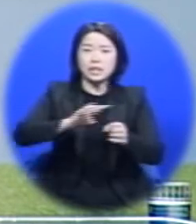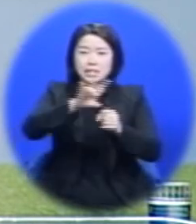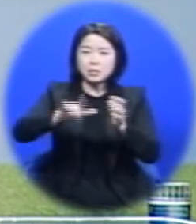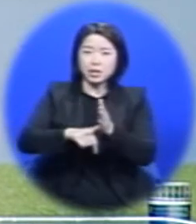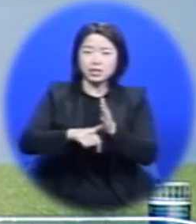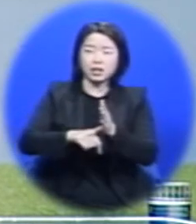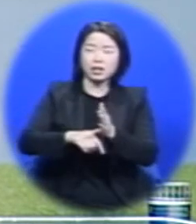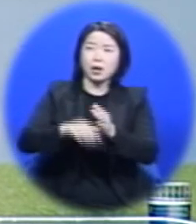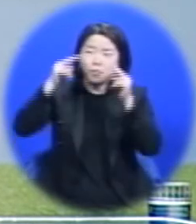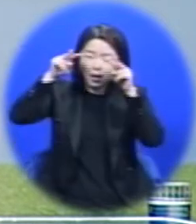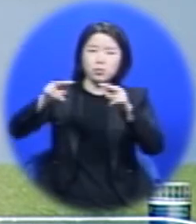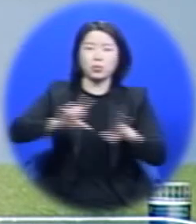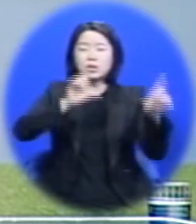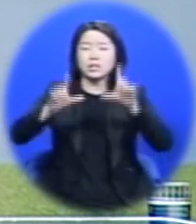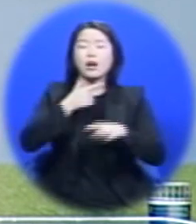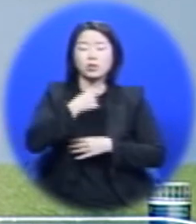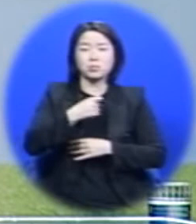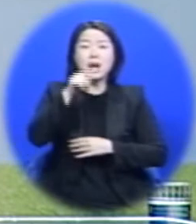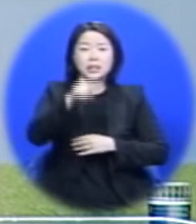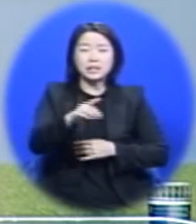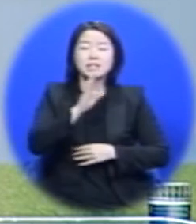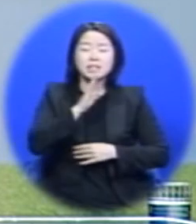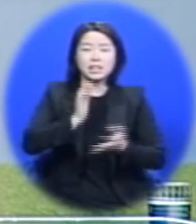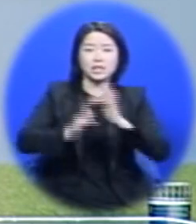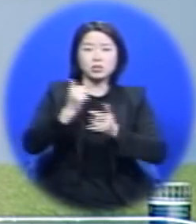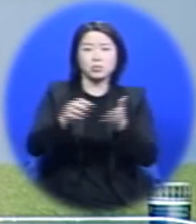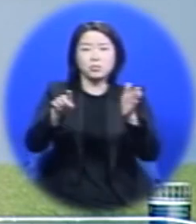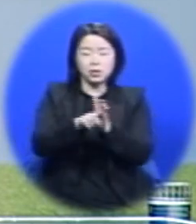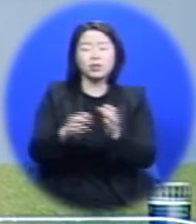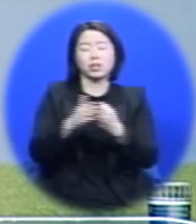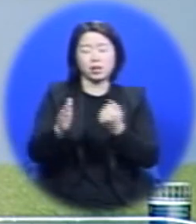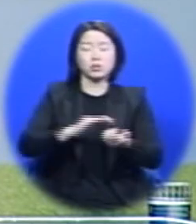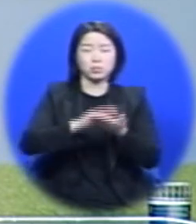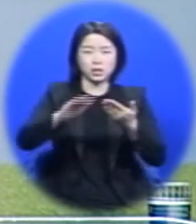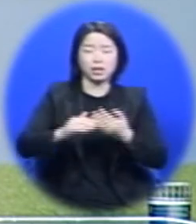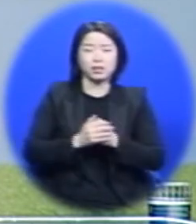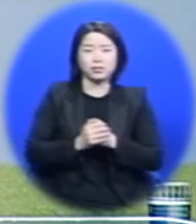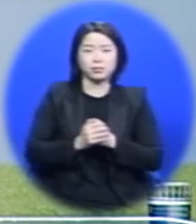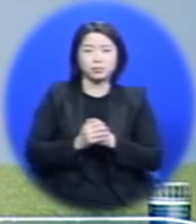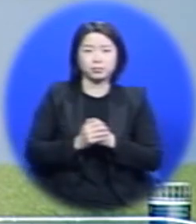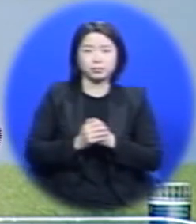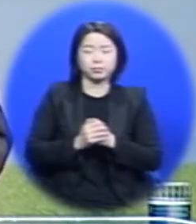바라보고 살고 싶은 거예요. 그게 진짜 예수님을 믿는 거니까.